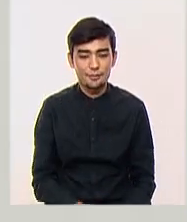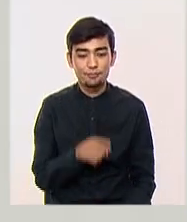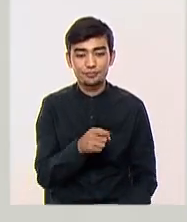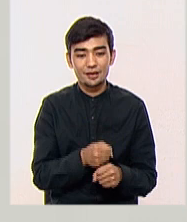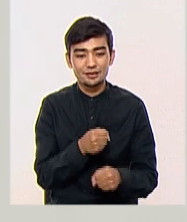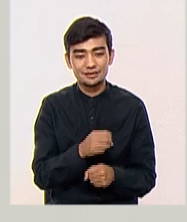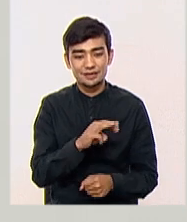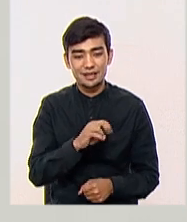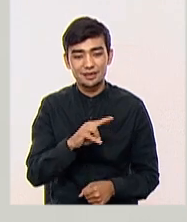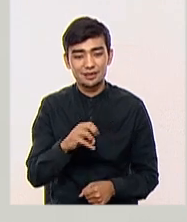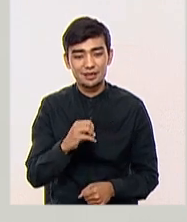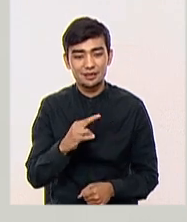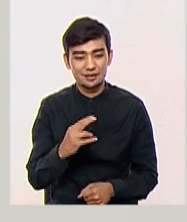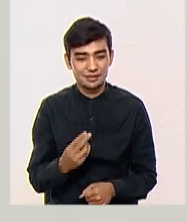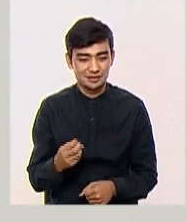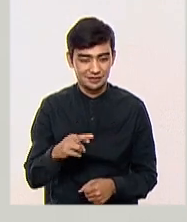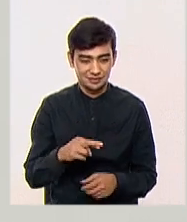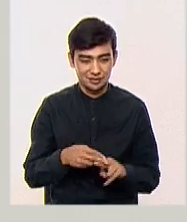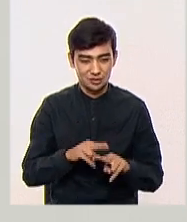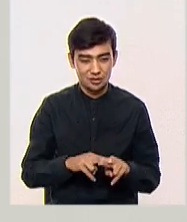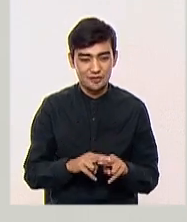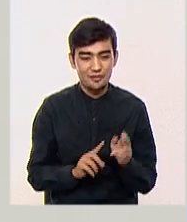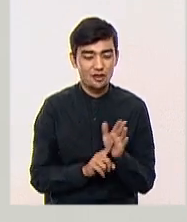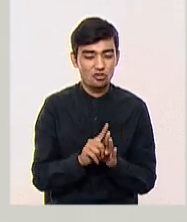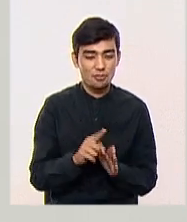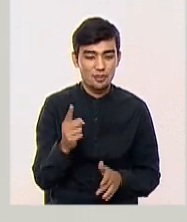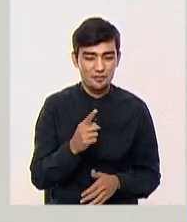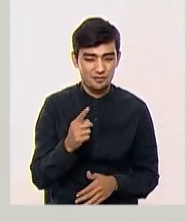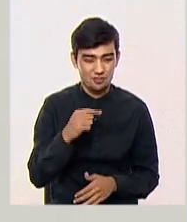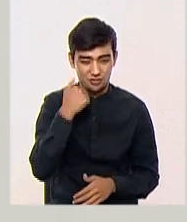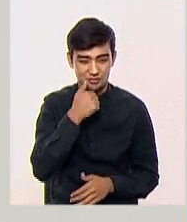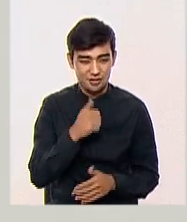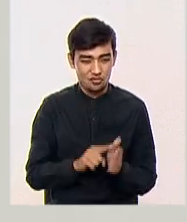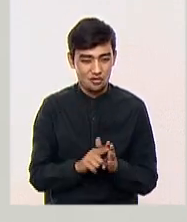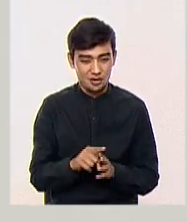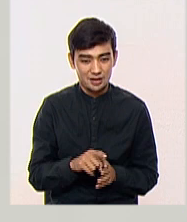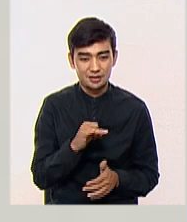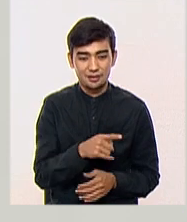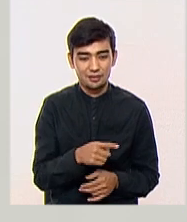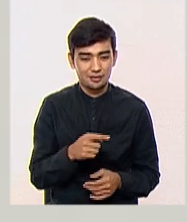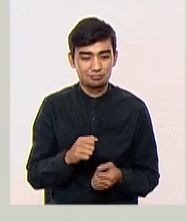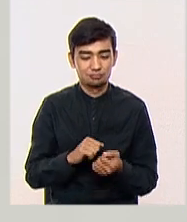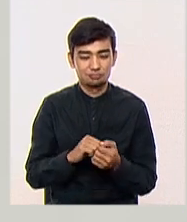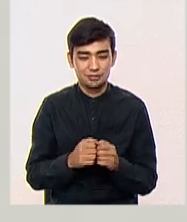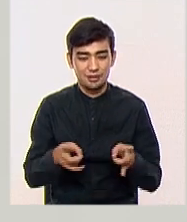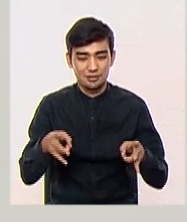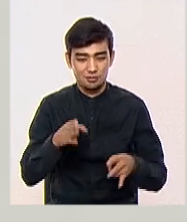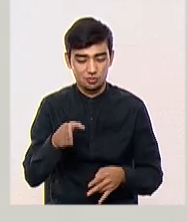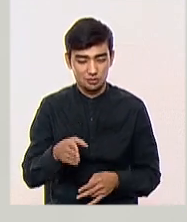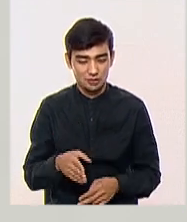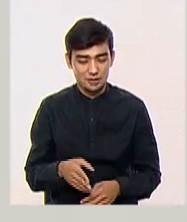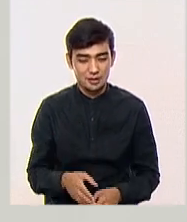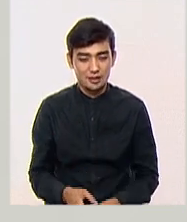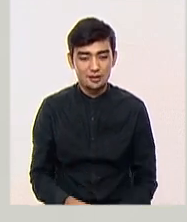которые мы наблюдали в начале первого полугодия, они будут сохраняться. То